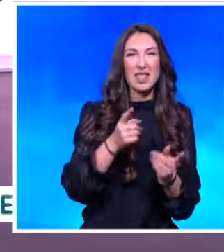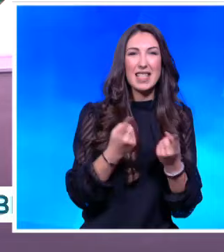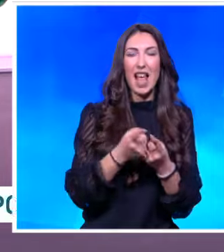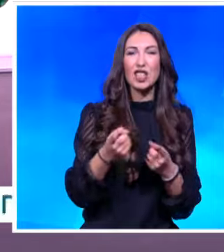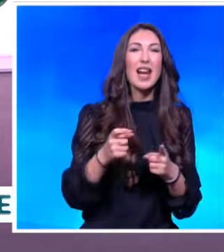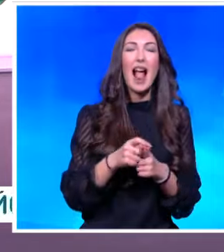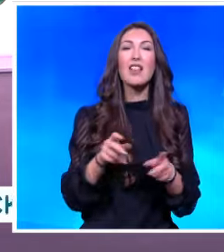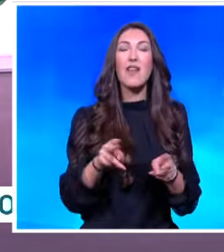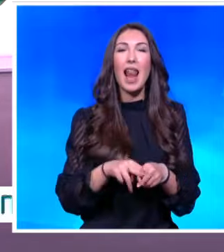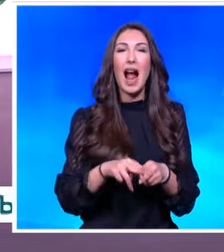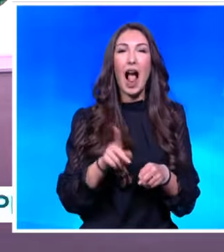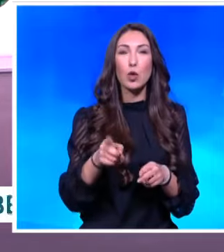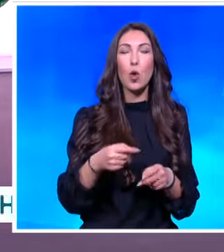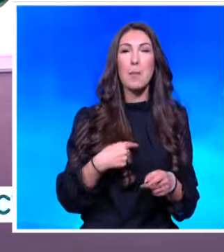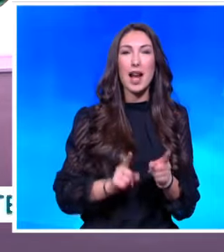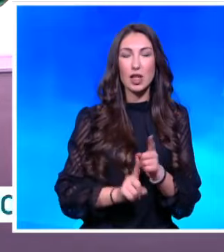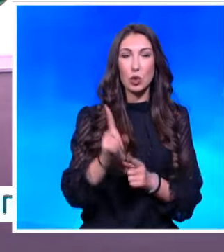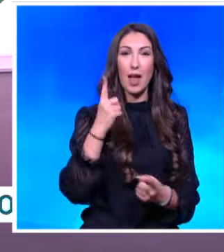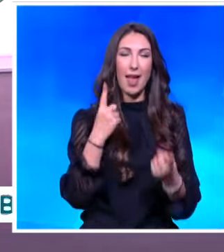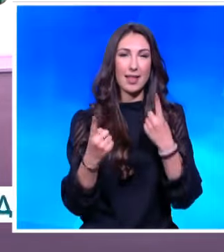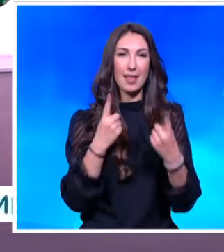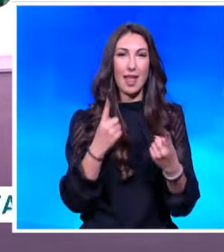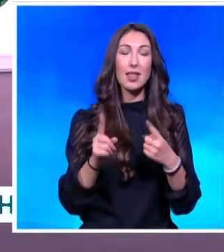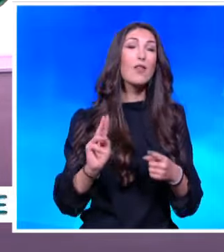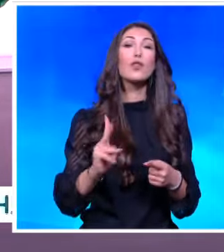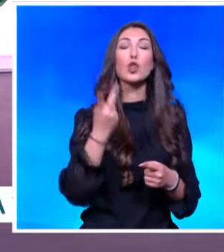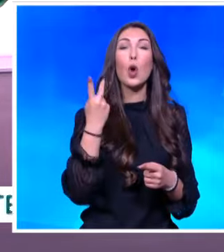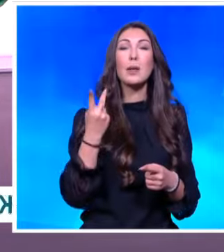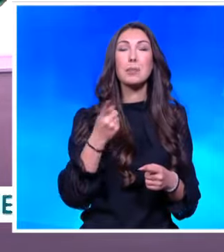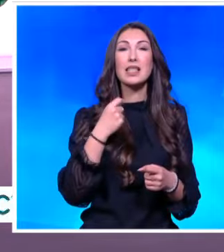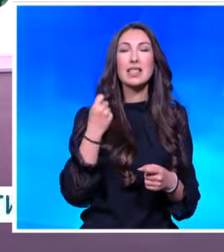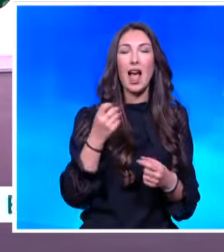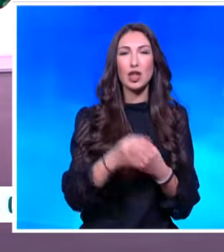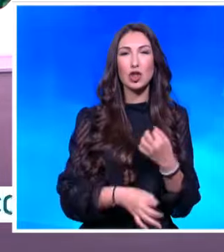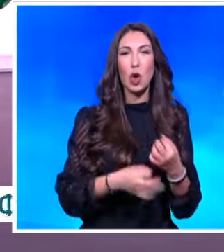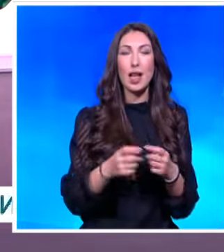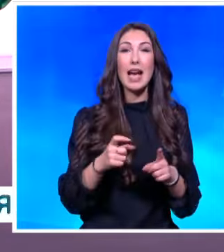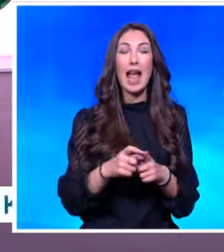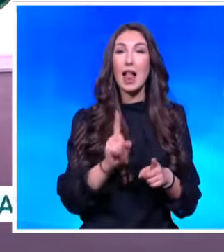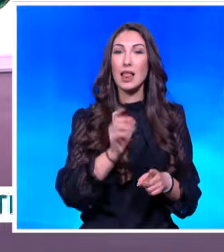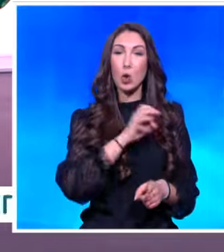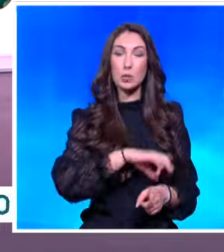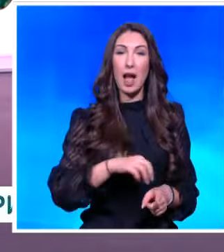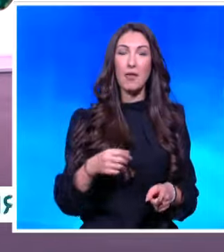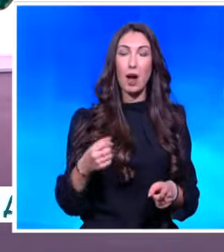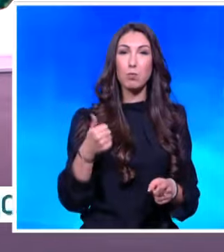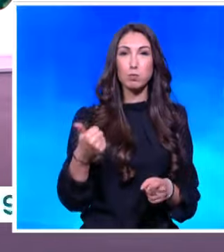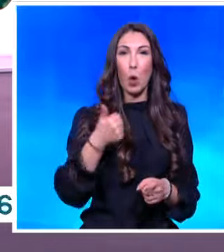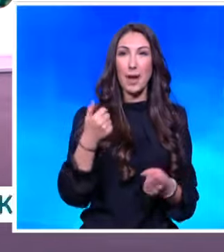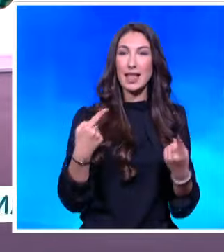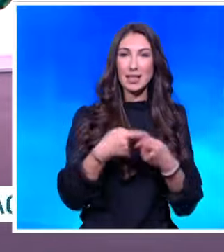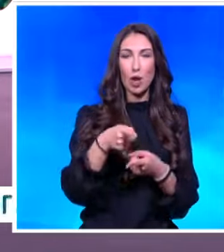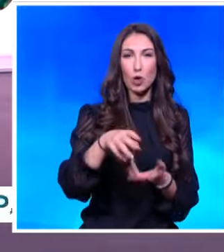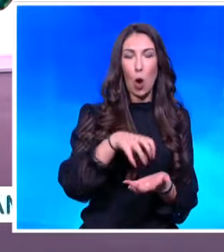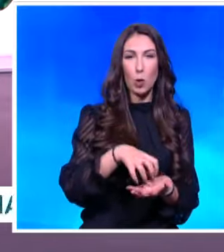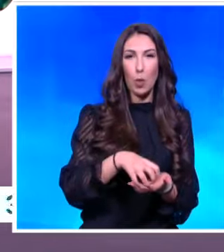Райо Валекано, което завърши при резултата 1-1. За втори път в клубната история Реал не успява да запише победа срещу този съперник